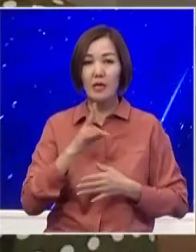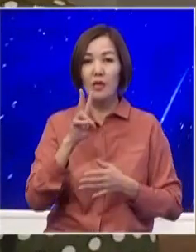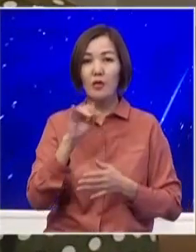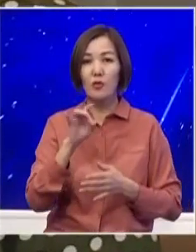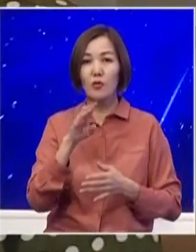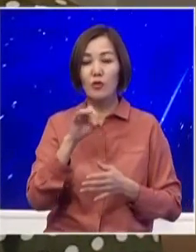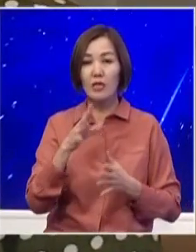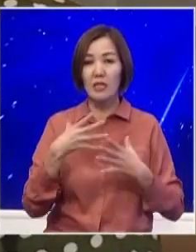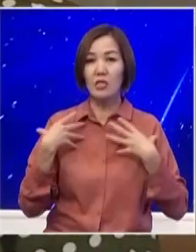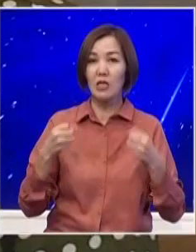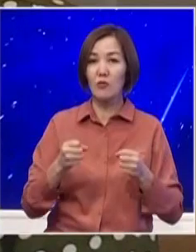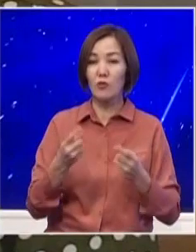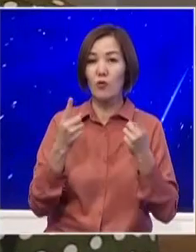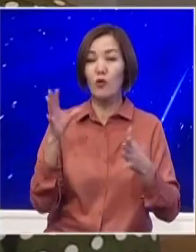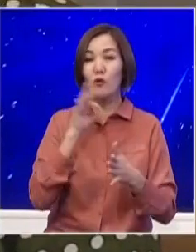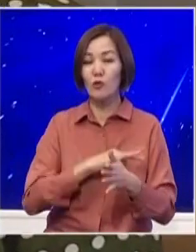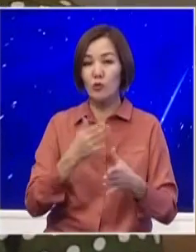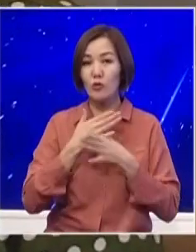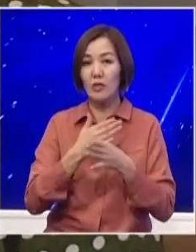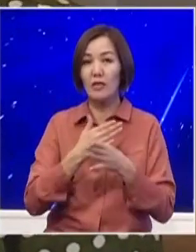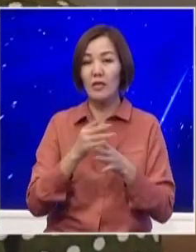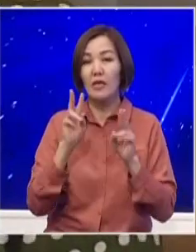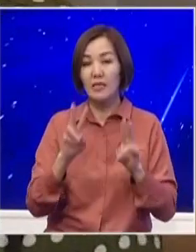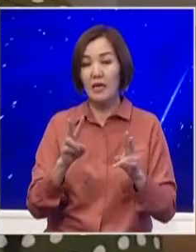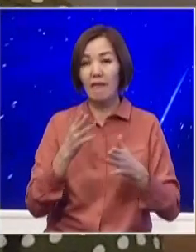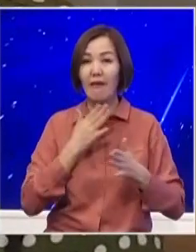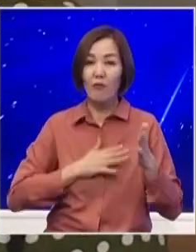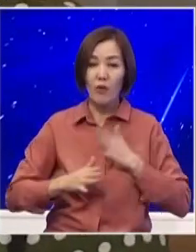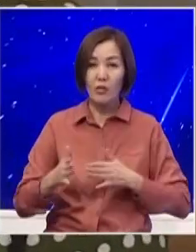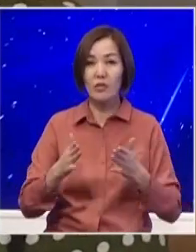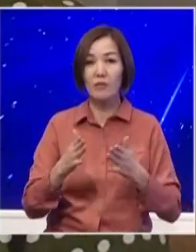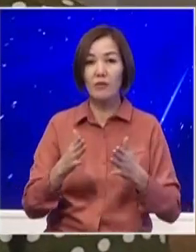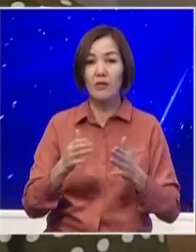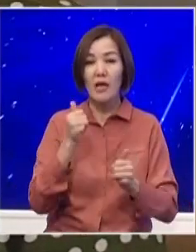Нұртастың жазылуына үлкен үлес қосқандарыңыз үшін тек қана ризашылығымызды